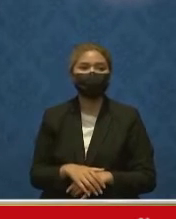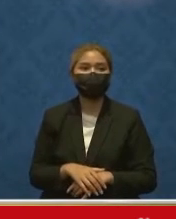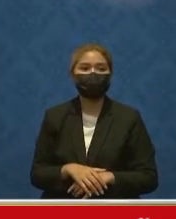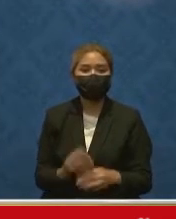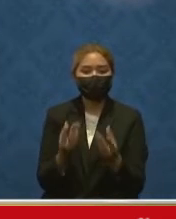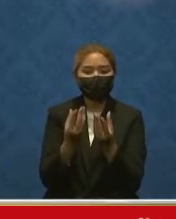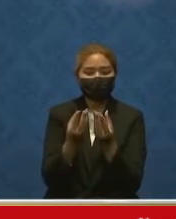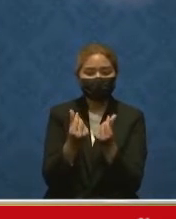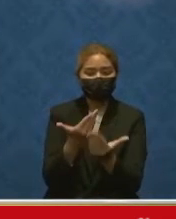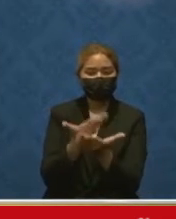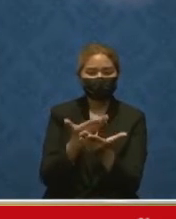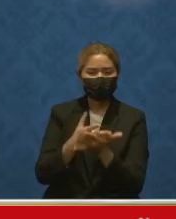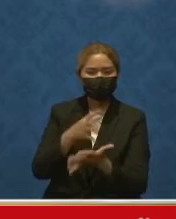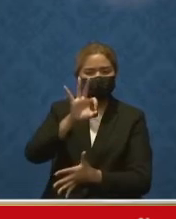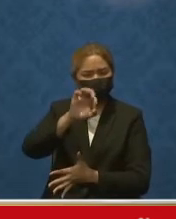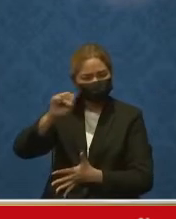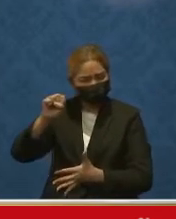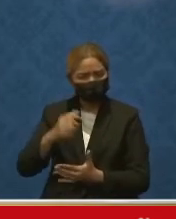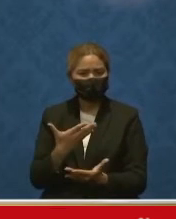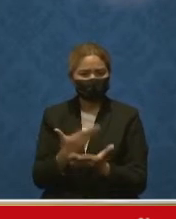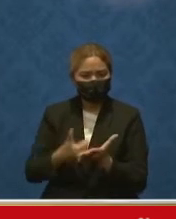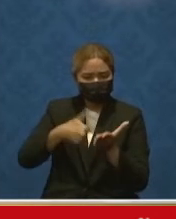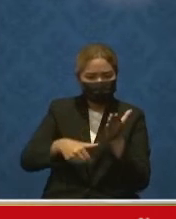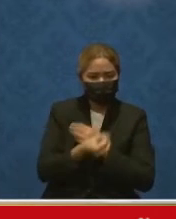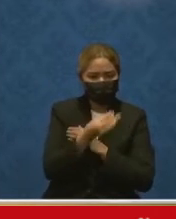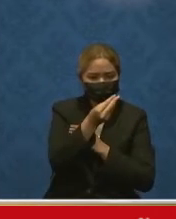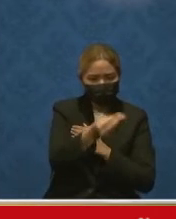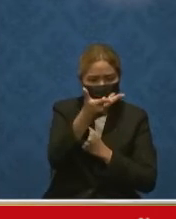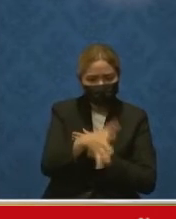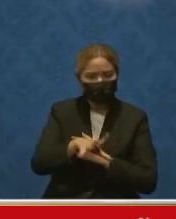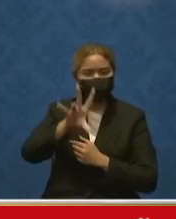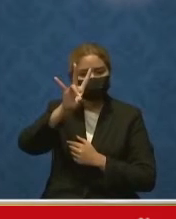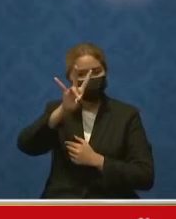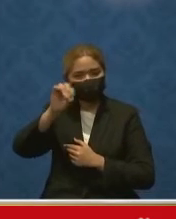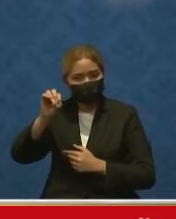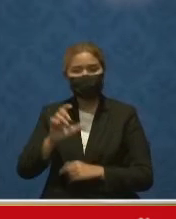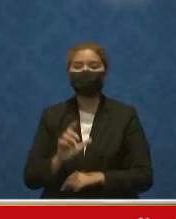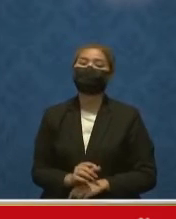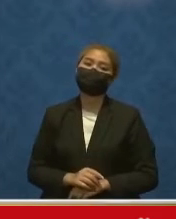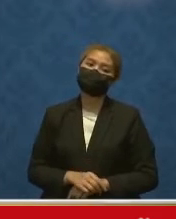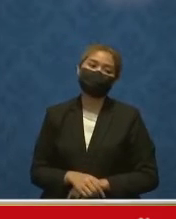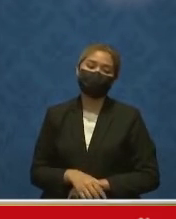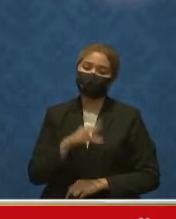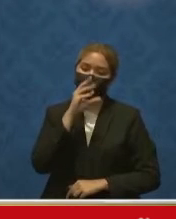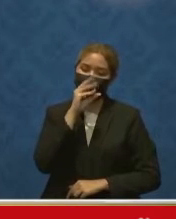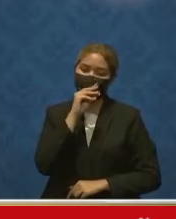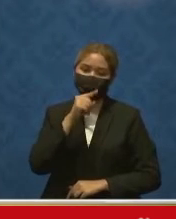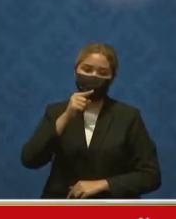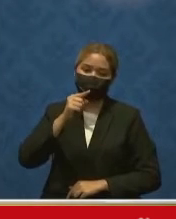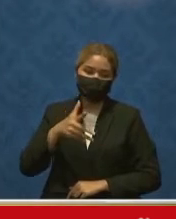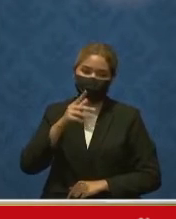ไปเลย 7แสนไม่จริงครับแต่เธอก็ไม่มาครับว่าไปเลยจะมาตีกินกันอย่างนี้